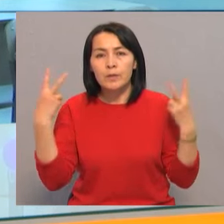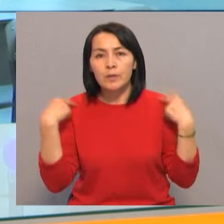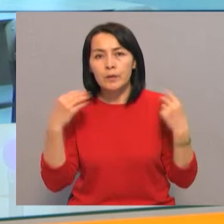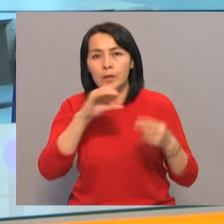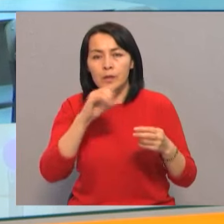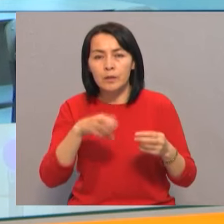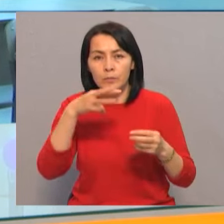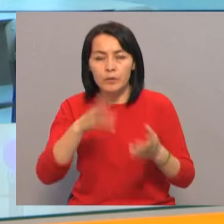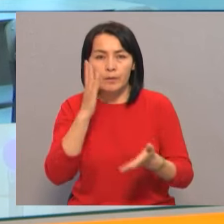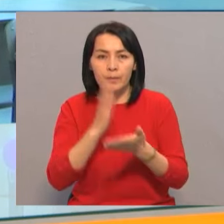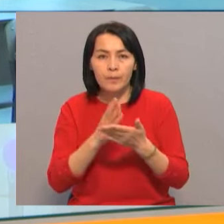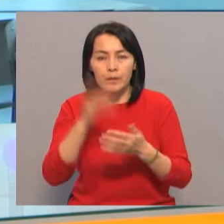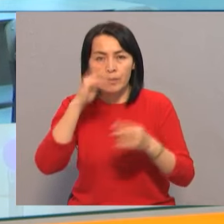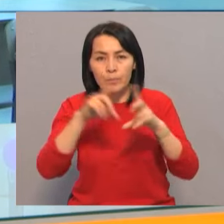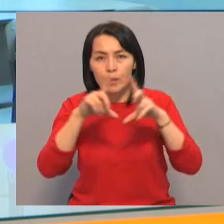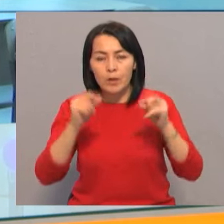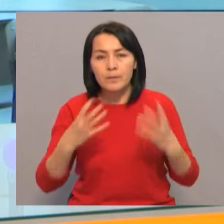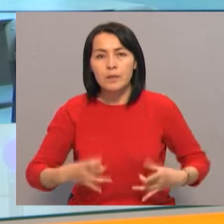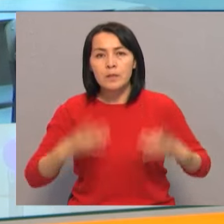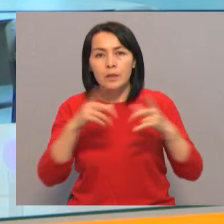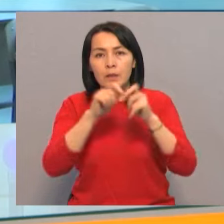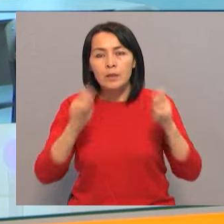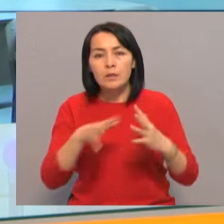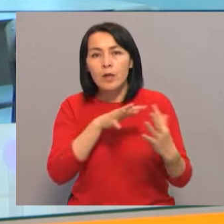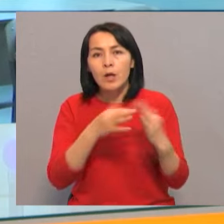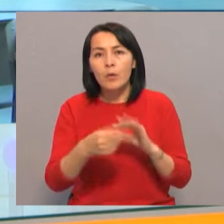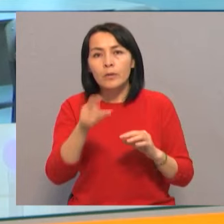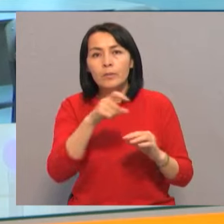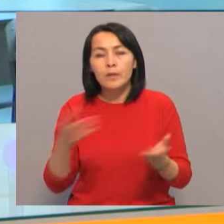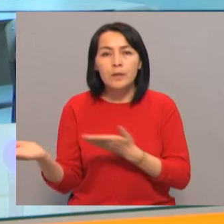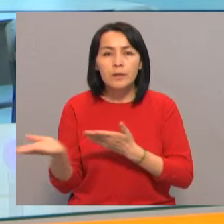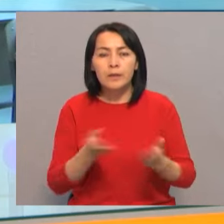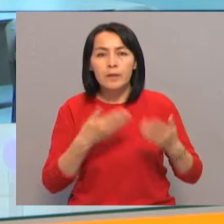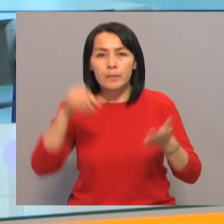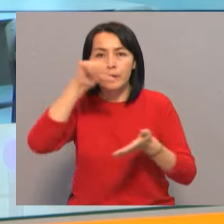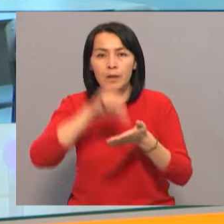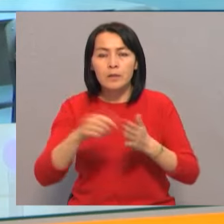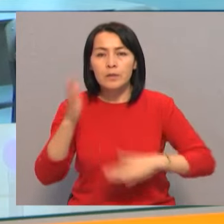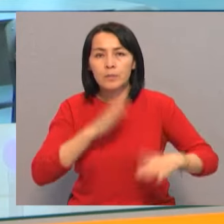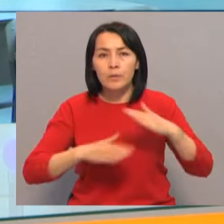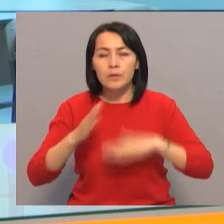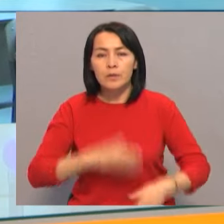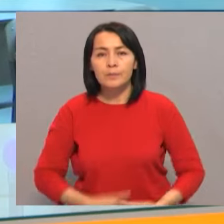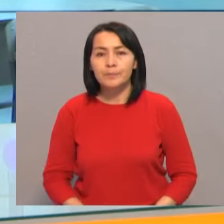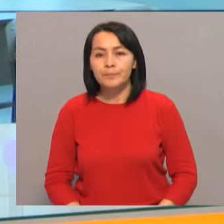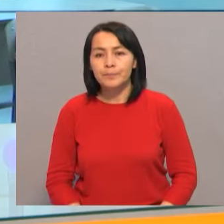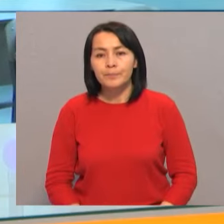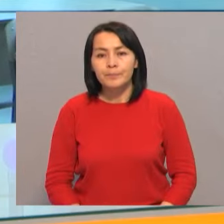Еркін Мұсабаев бар. Білім ошағының салтанат ашылуына ауыл тұрғындары түгел жиналып, қуаныштарында шек